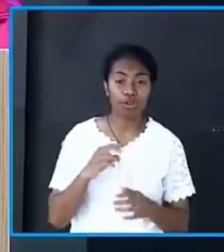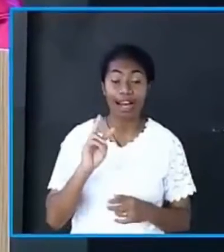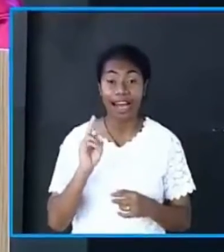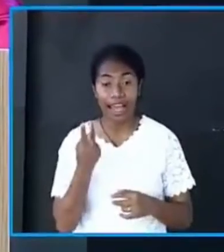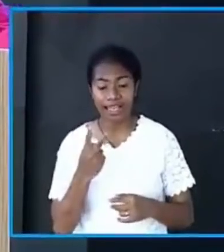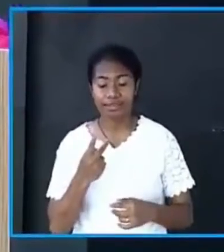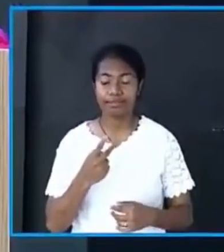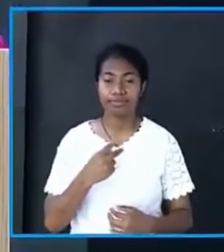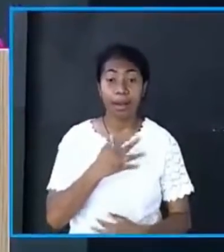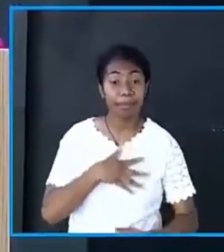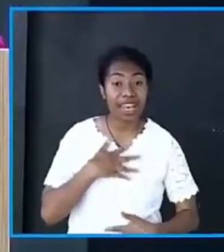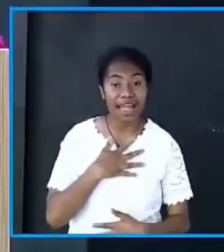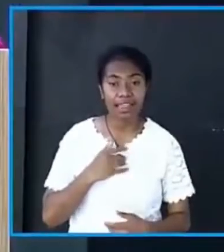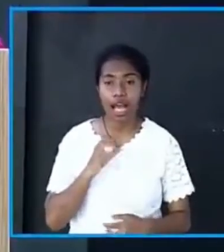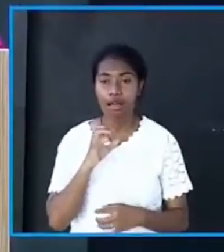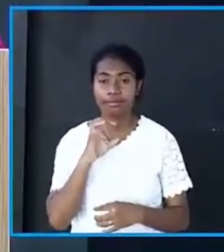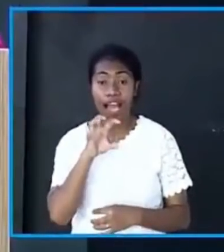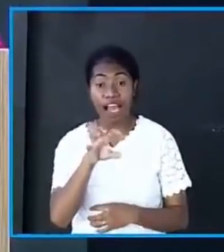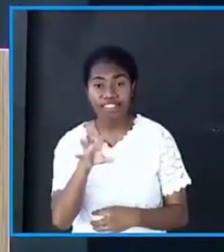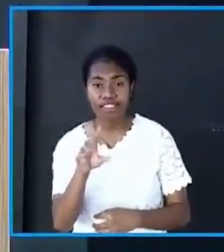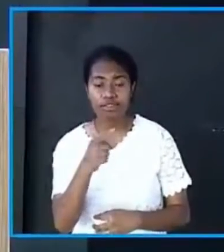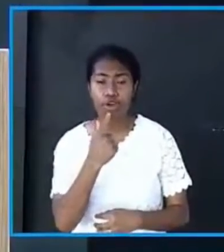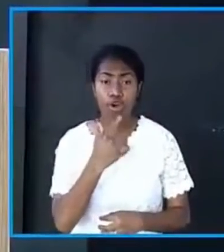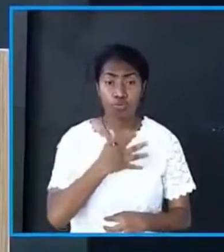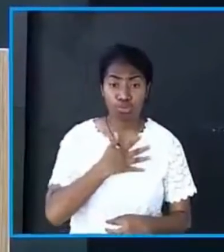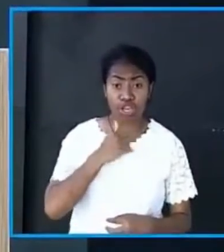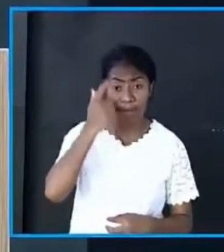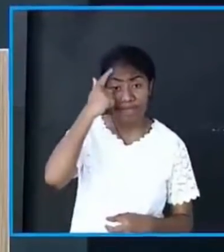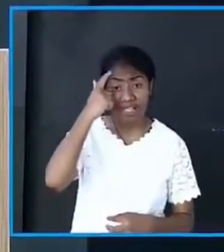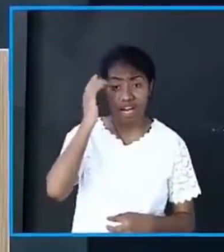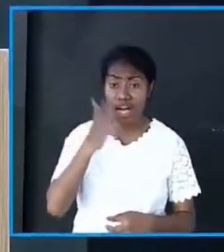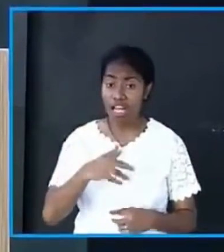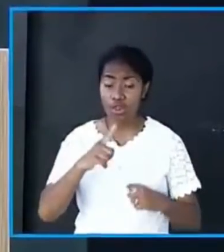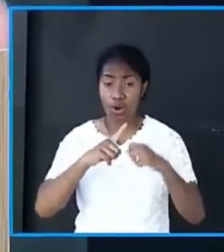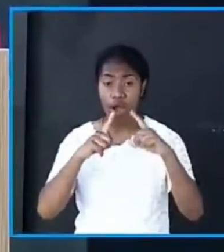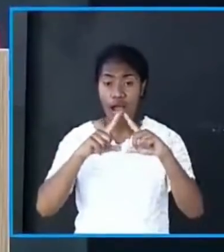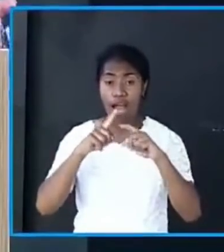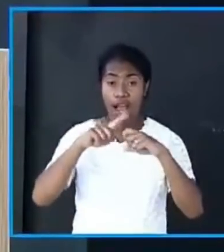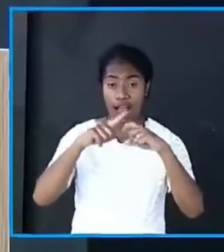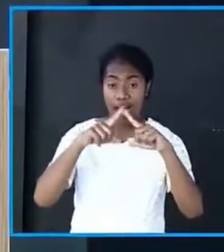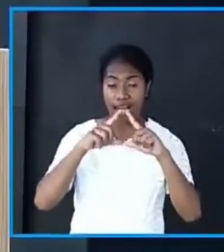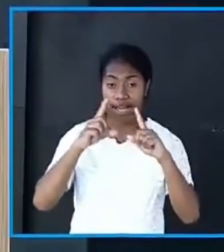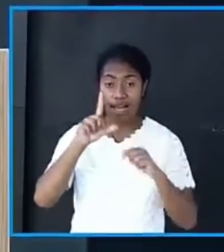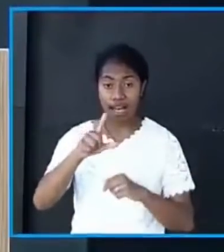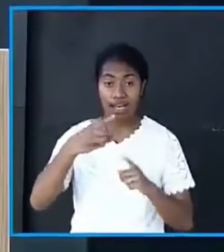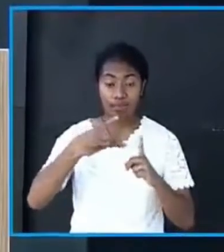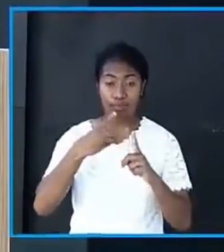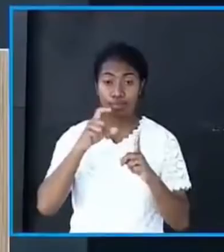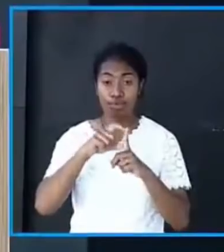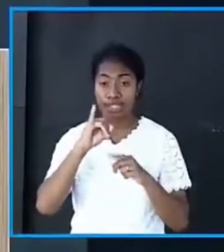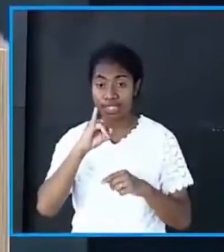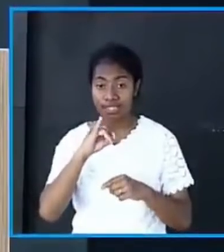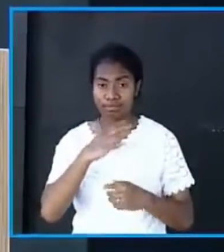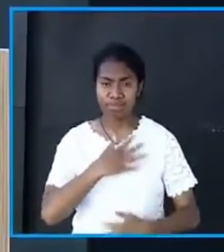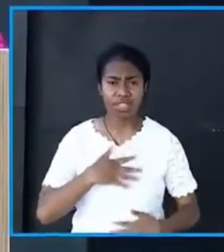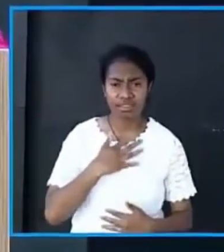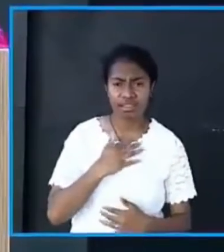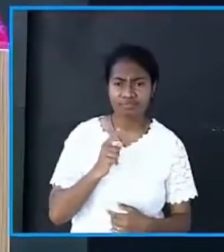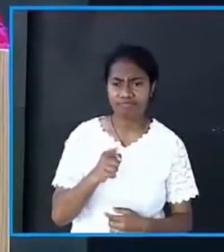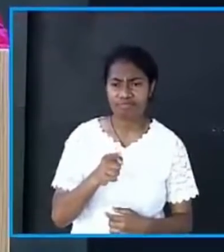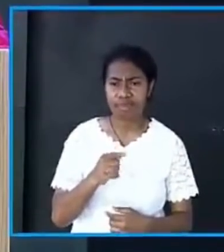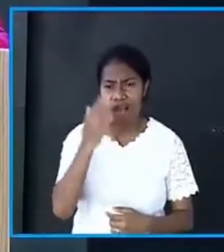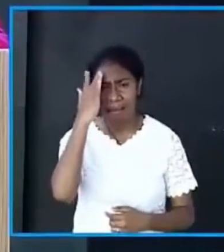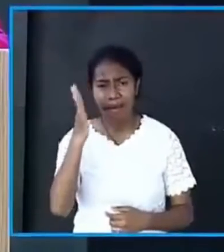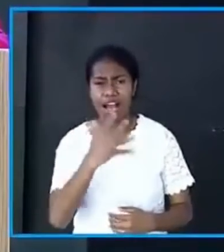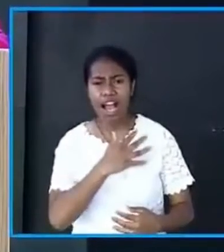Hai atau akal budi Hai tidak binatang menggunakan insting Apakah anjing punya